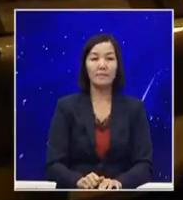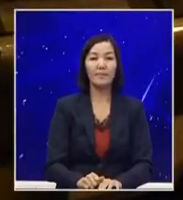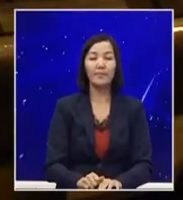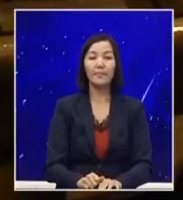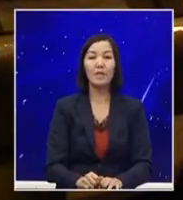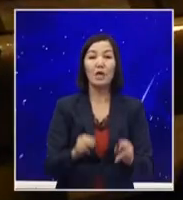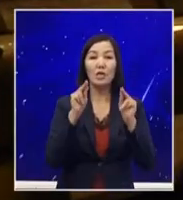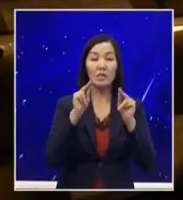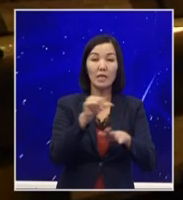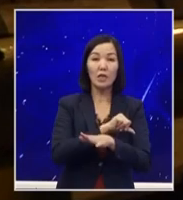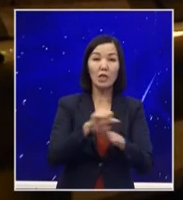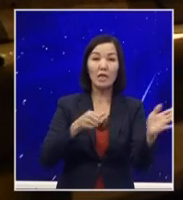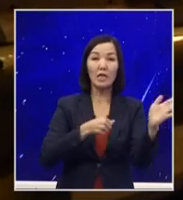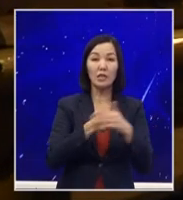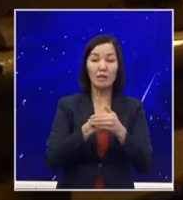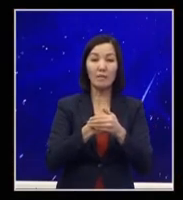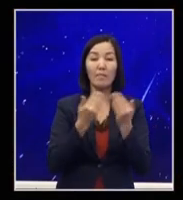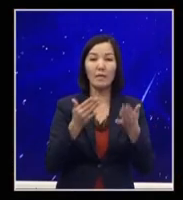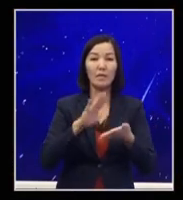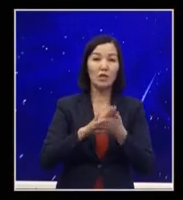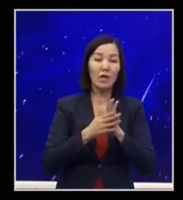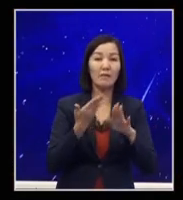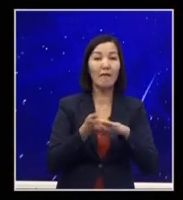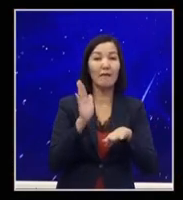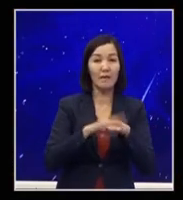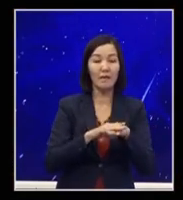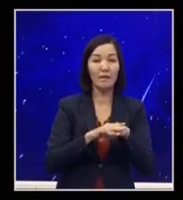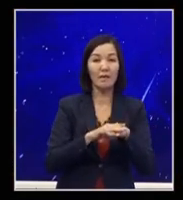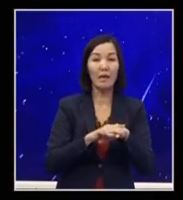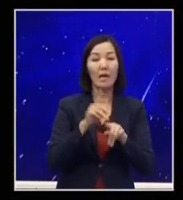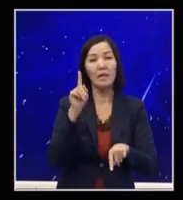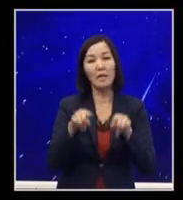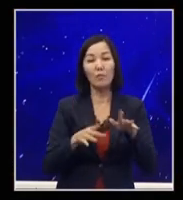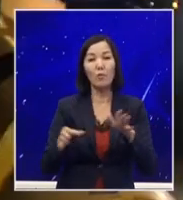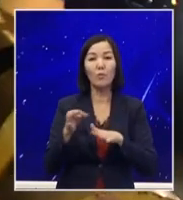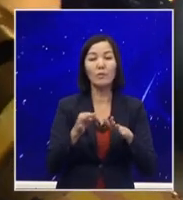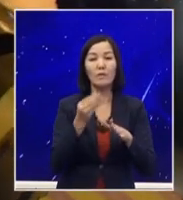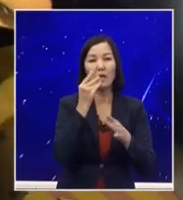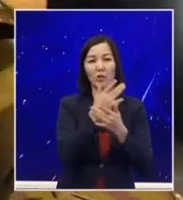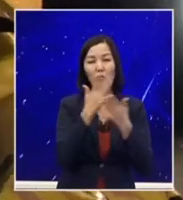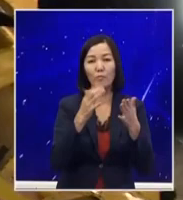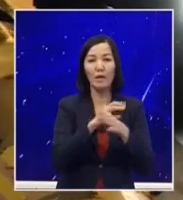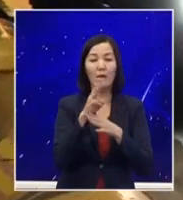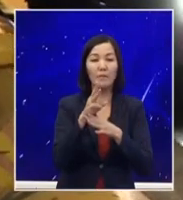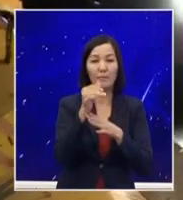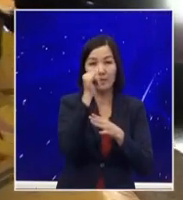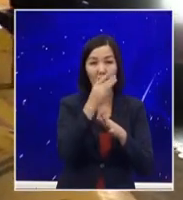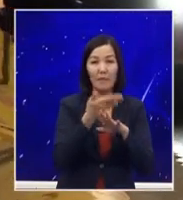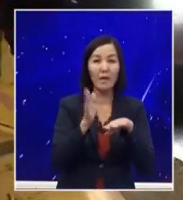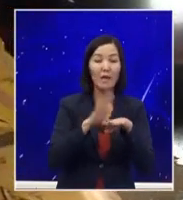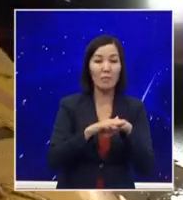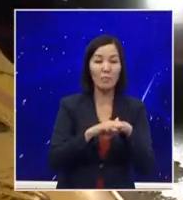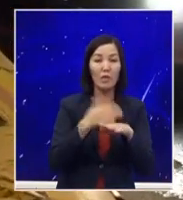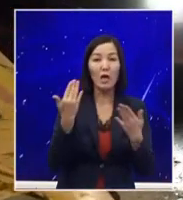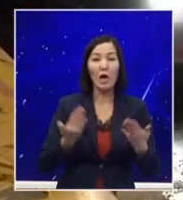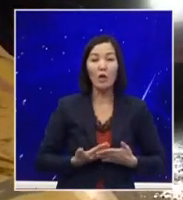Шыны керек, шекаралар жабылып, өңірлер арасында қатынас тоқтағанда, кейбір облыстар өз аумағын азық түлікпен қамтамасыз ете алмай қалды.